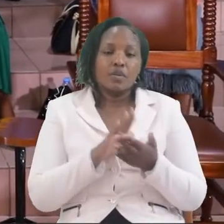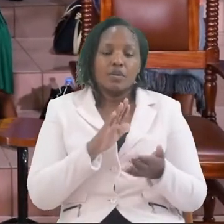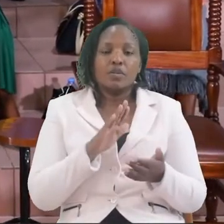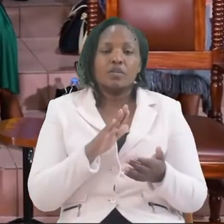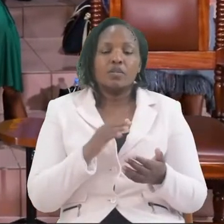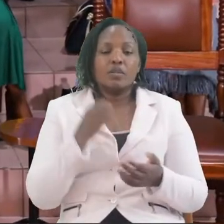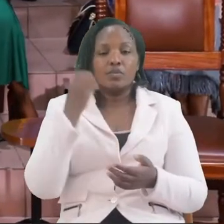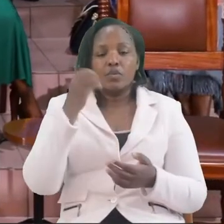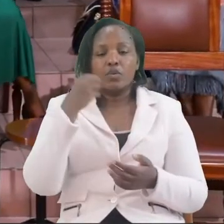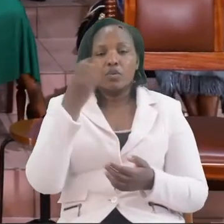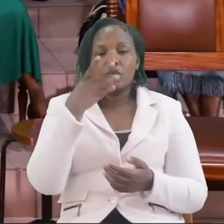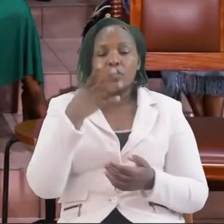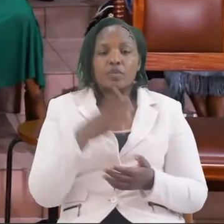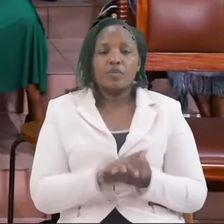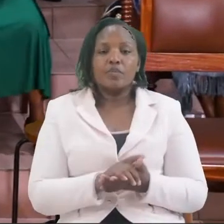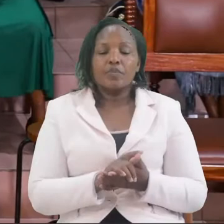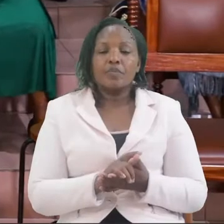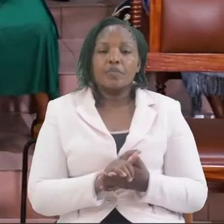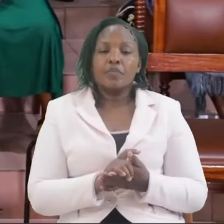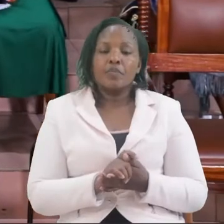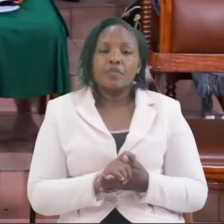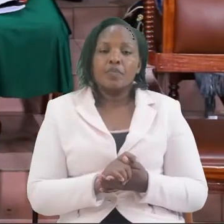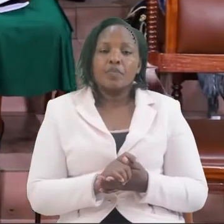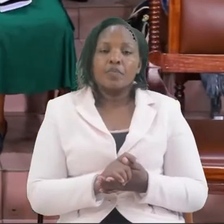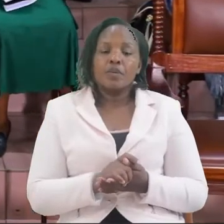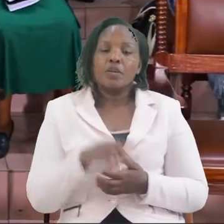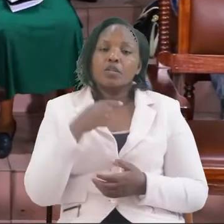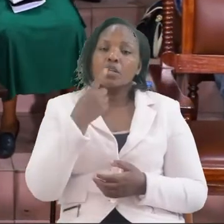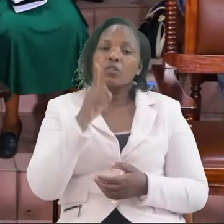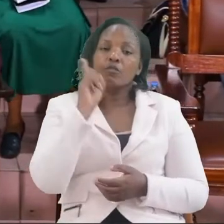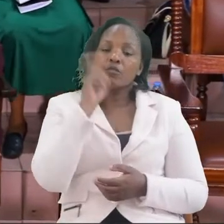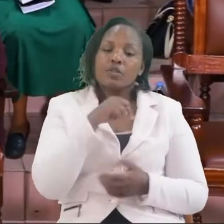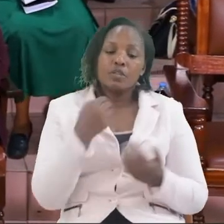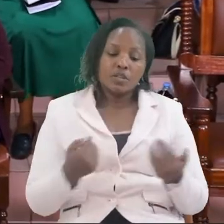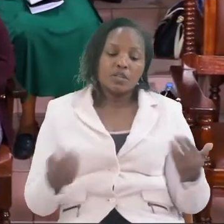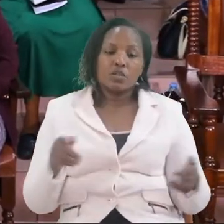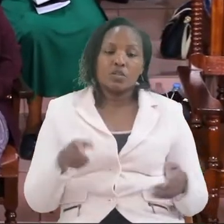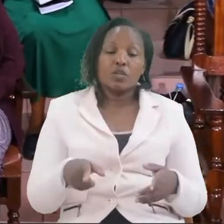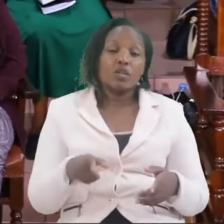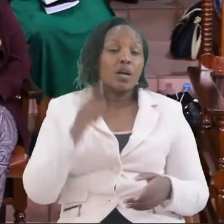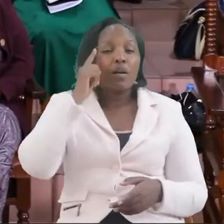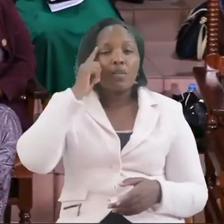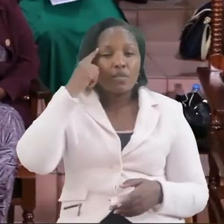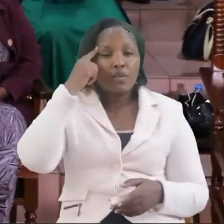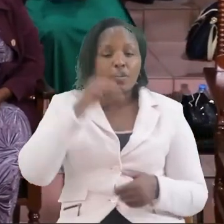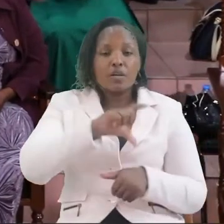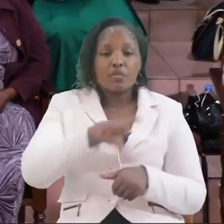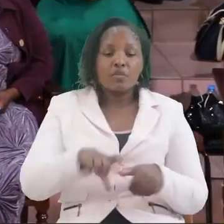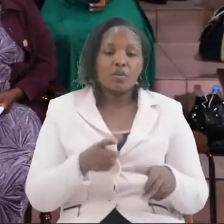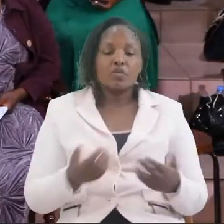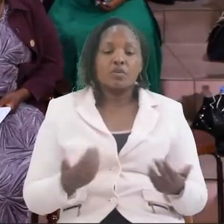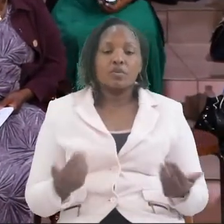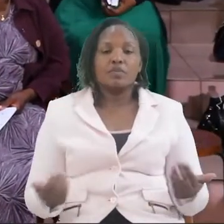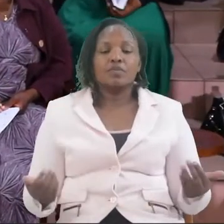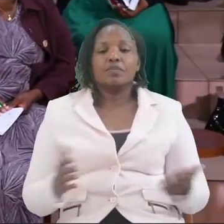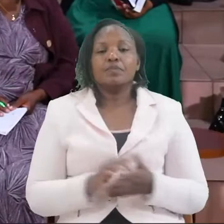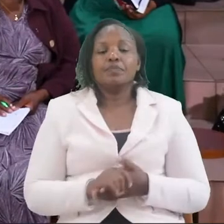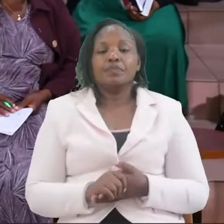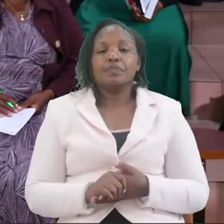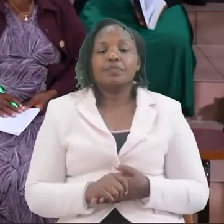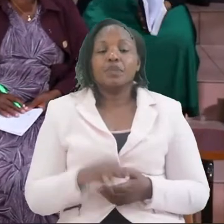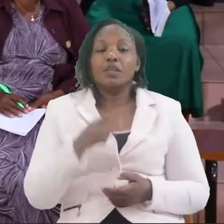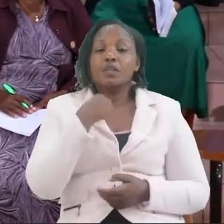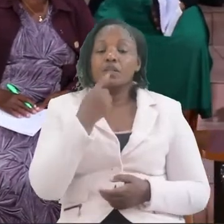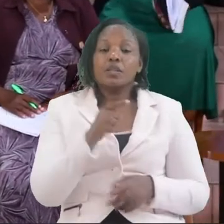ni ya kupendeza. Tunaambiwa hayo mambo tuyatafakari ama tuyafikirie. Na hiyo ni